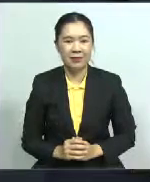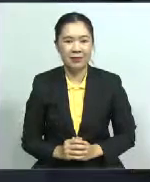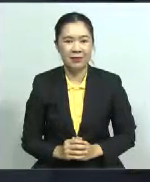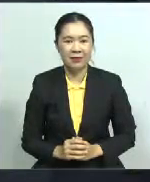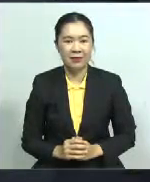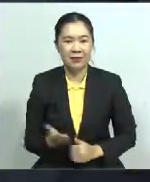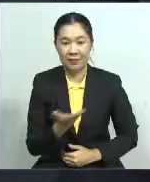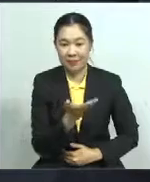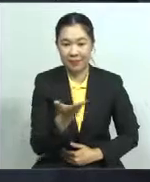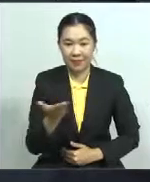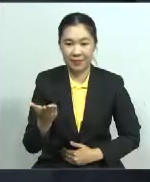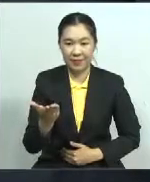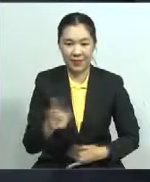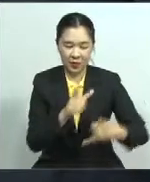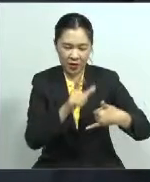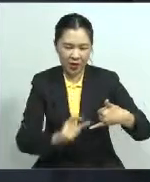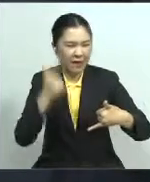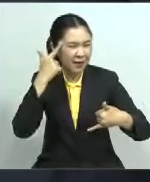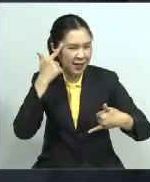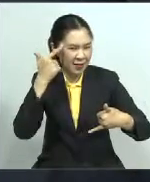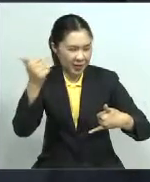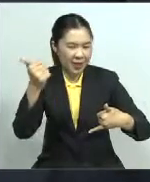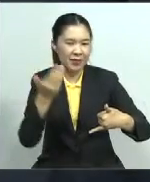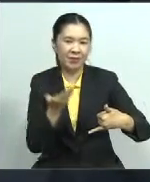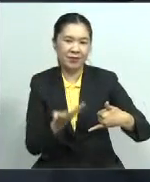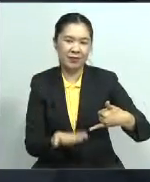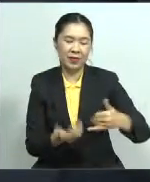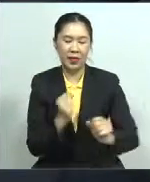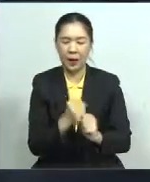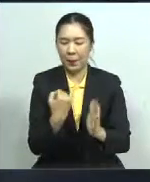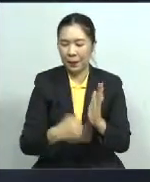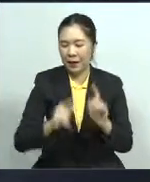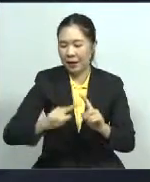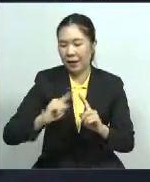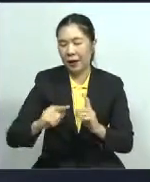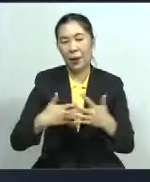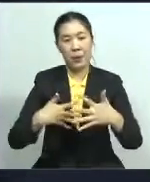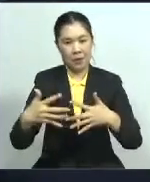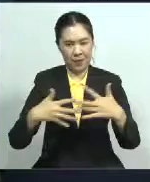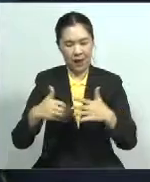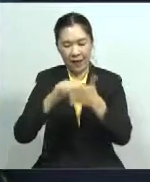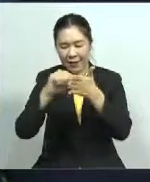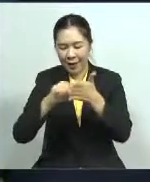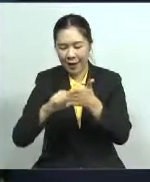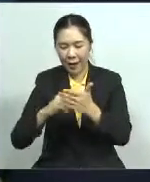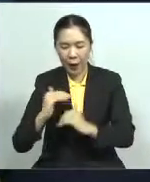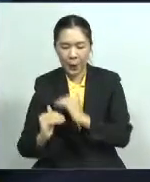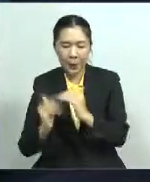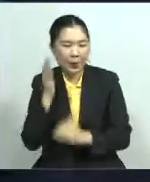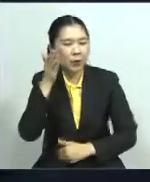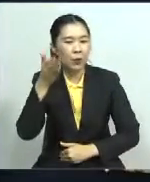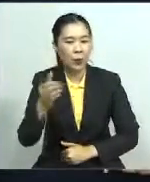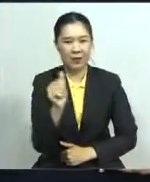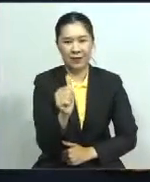เนี่ยนะคะความคิดของคนเก่งที่ทุกๆคนก็นำไปใช้ได้นำความผิดพลาดที่เกิดขึ้นมาแก้ไขแล้วก็เดินไปข้างหน้า